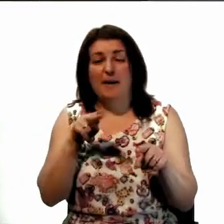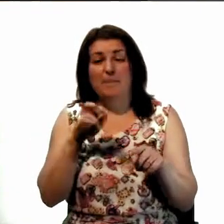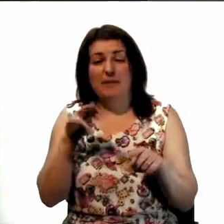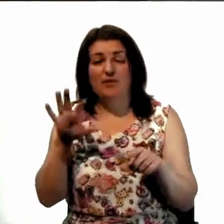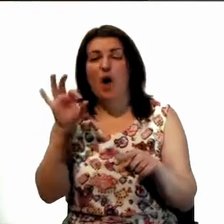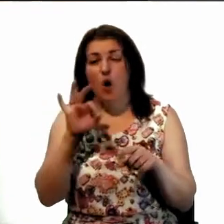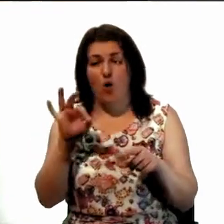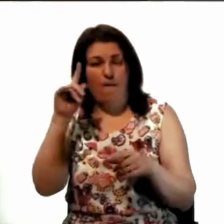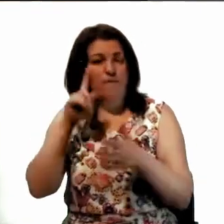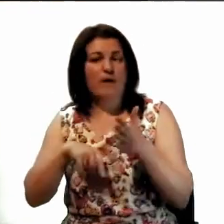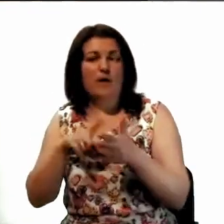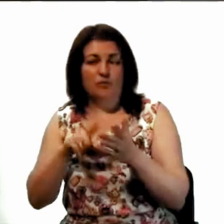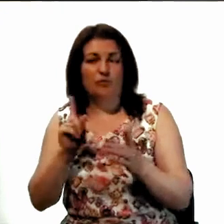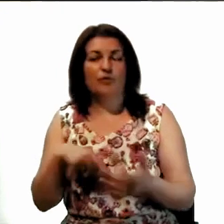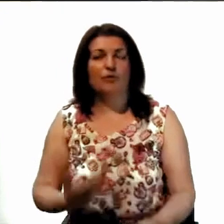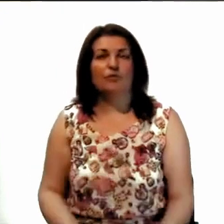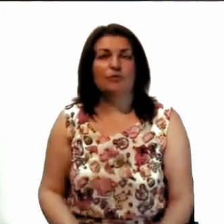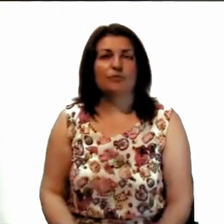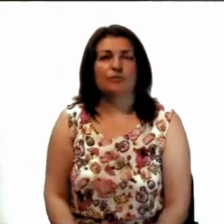о верующих.